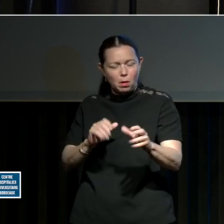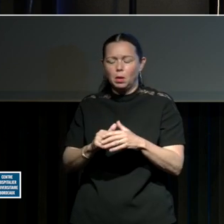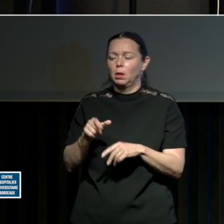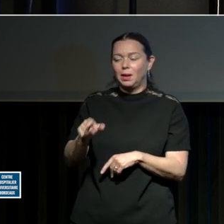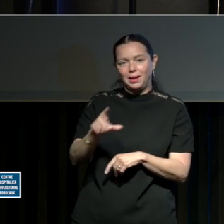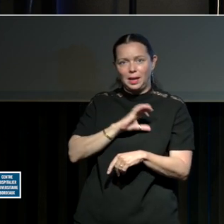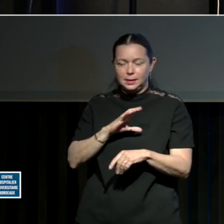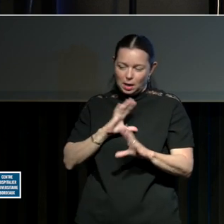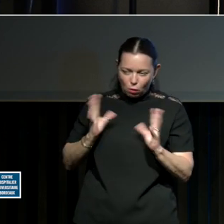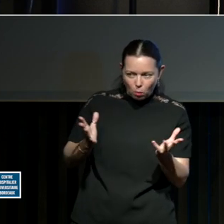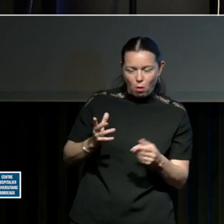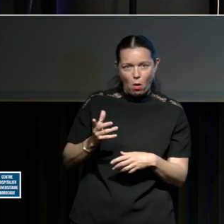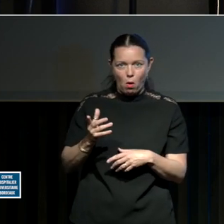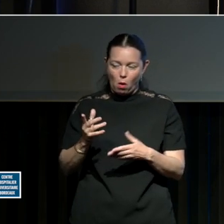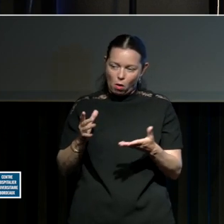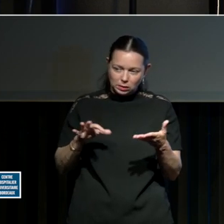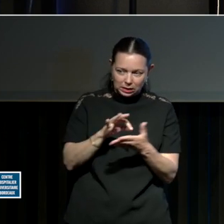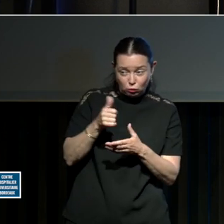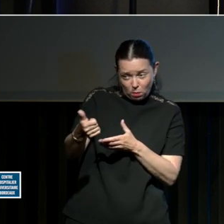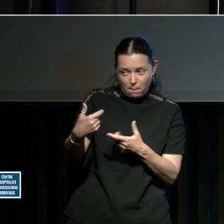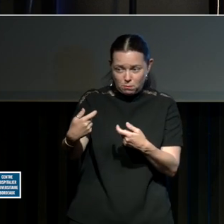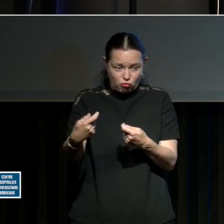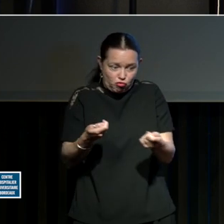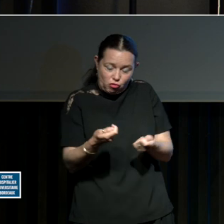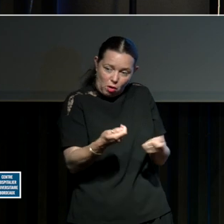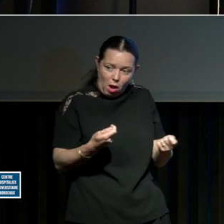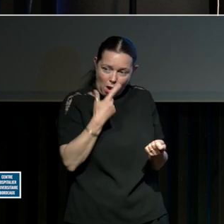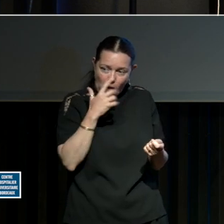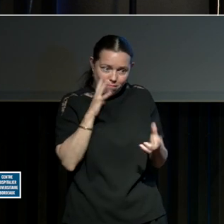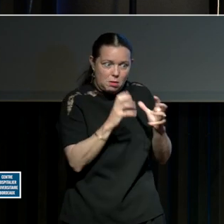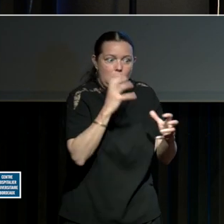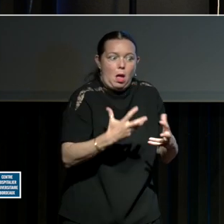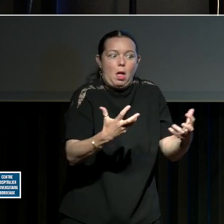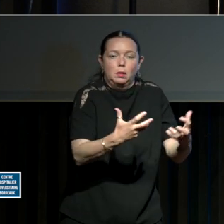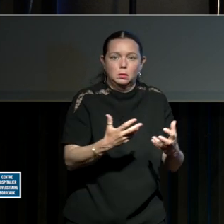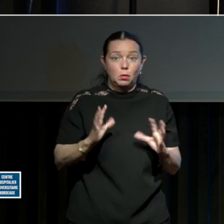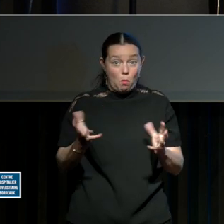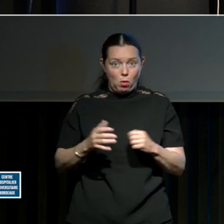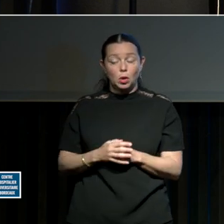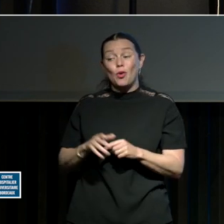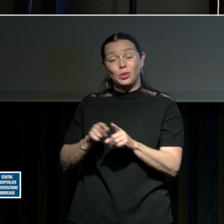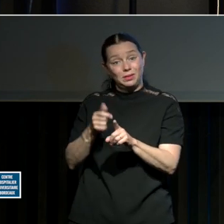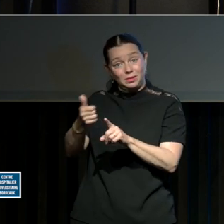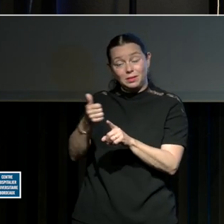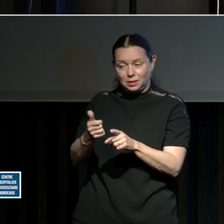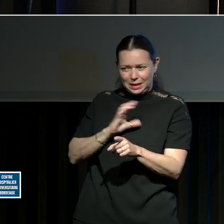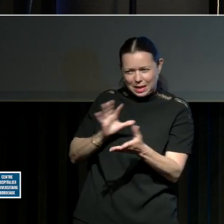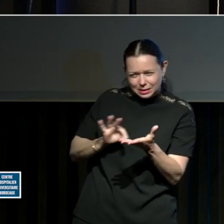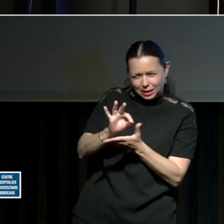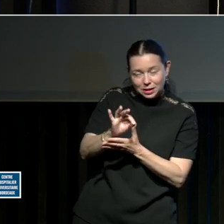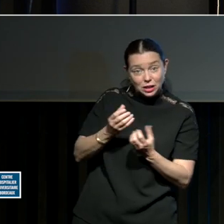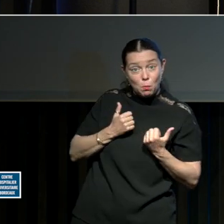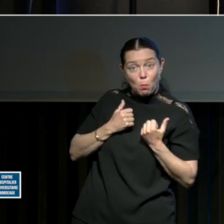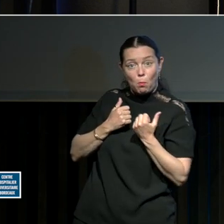sur des stratégies de régulation de l'usage, des stratégies de contrôle justement de ces